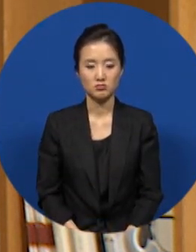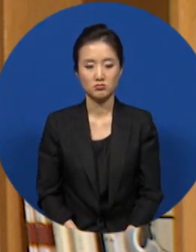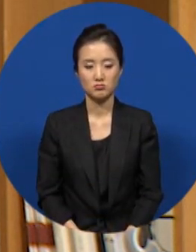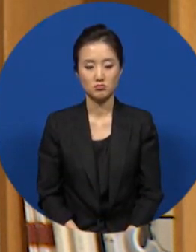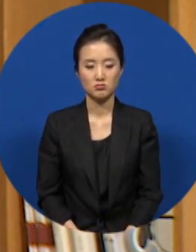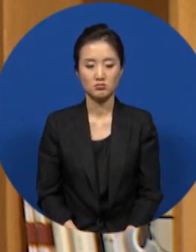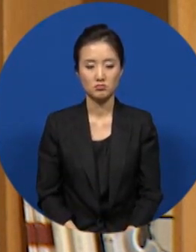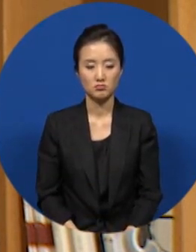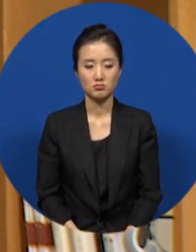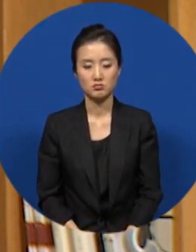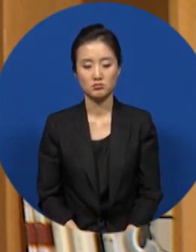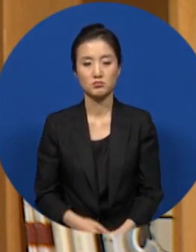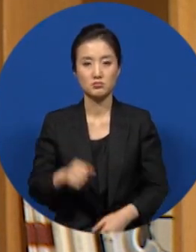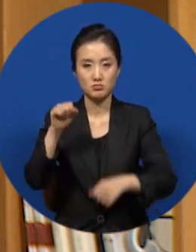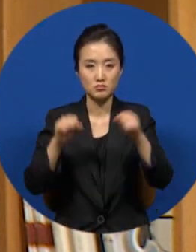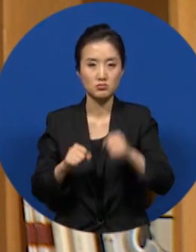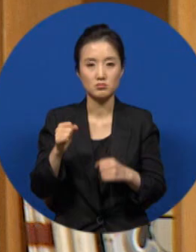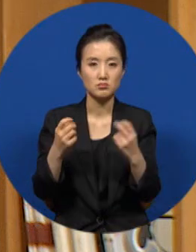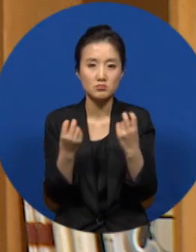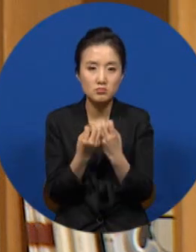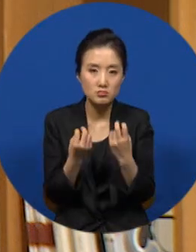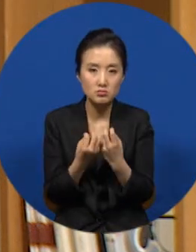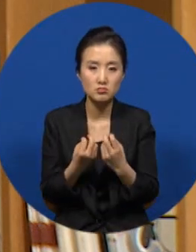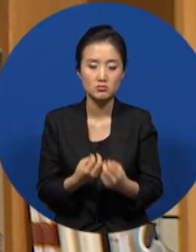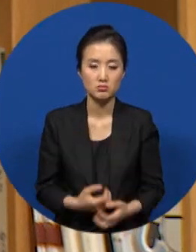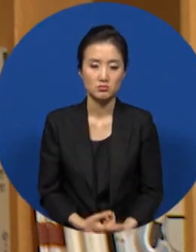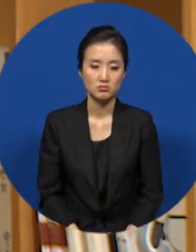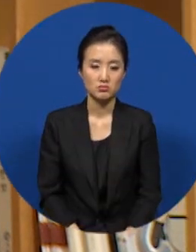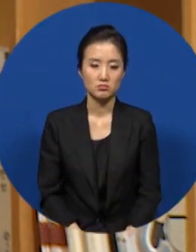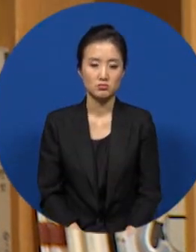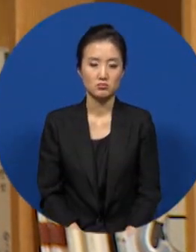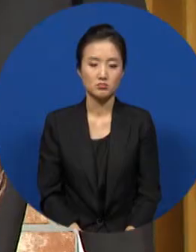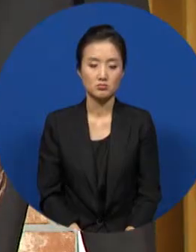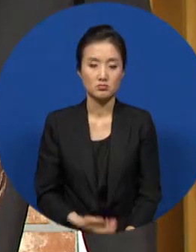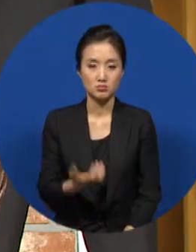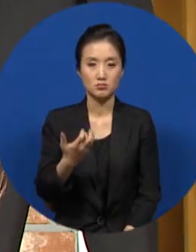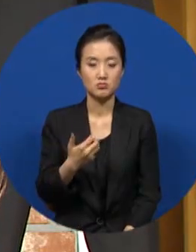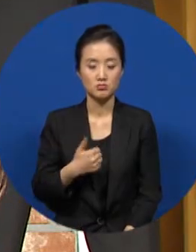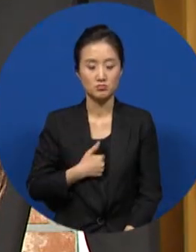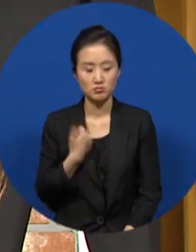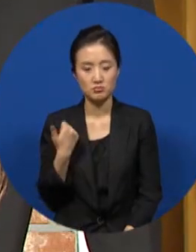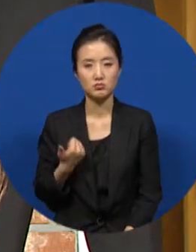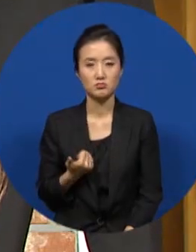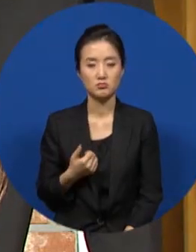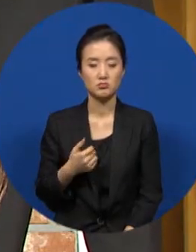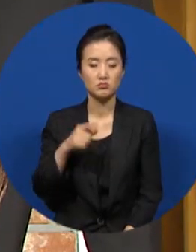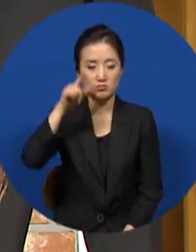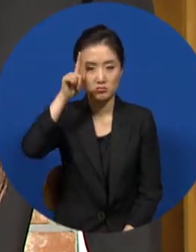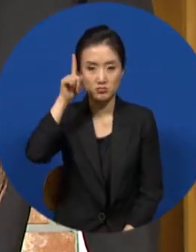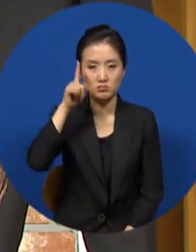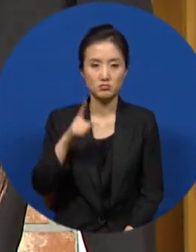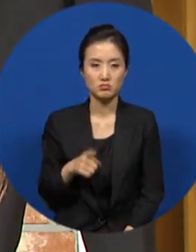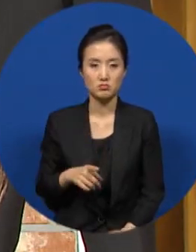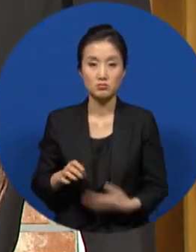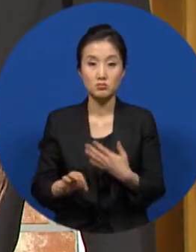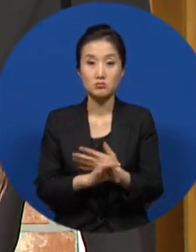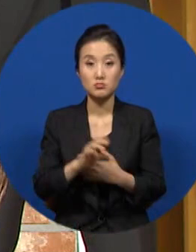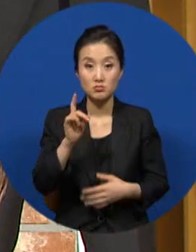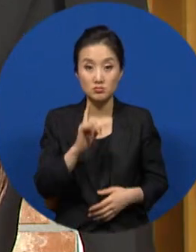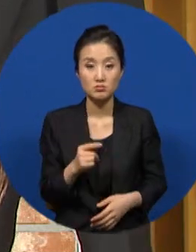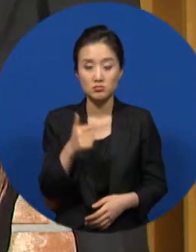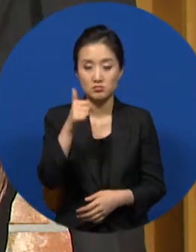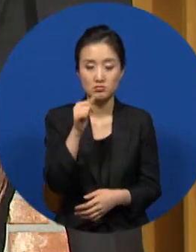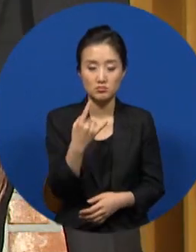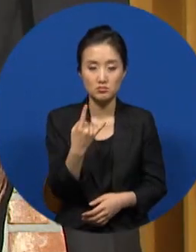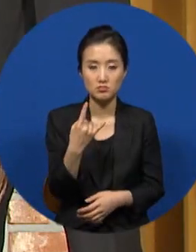어떻게 또 이제 행동을 해야 되는가? How to react인데, 우리가 아까 전에 화를 내거나 분노하거나 스트레스를 받게 되면은 뇌가